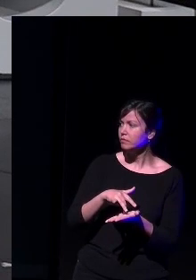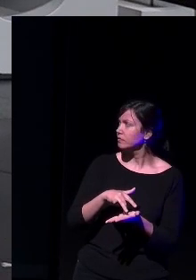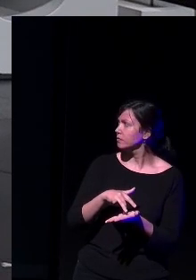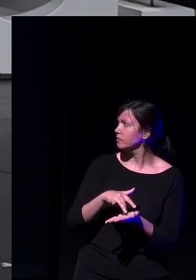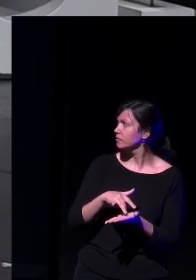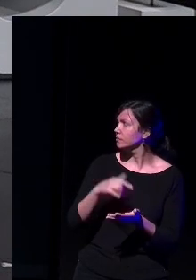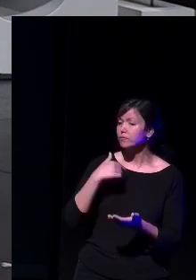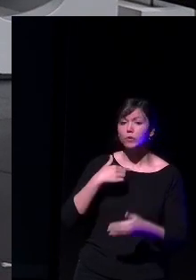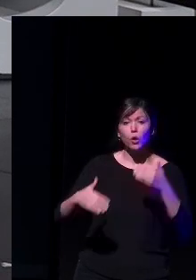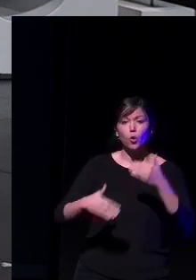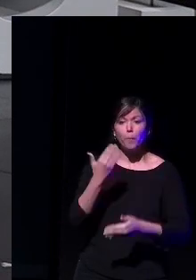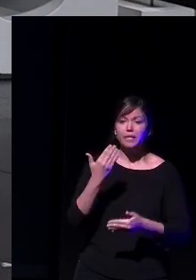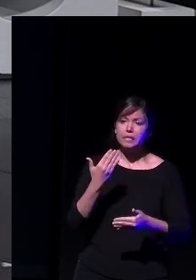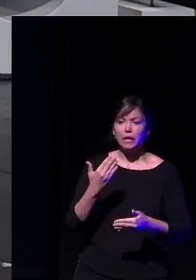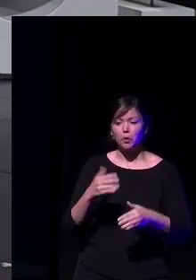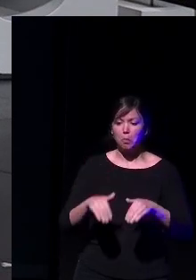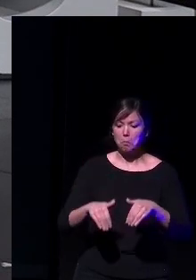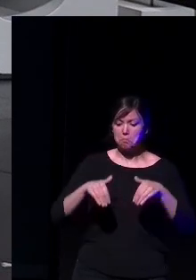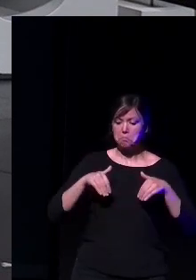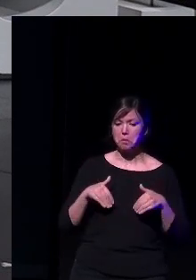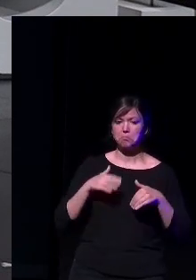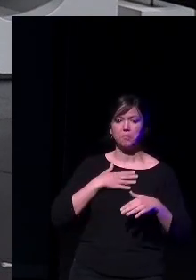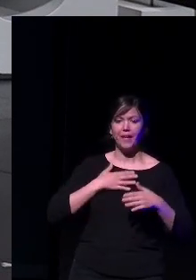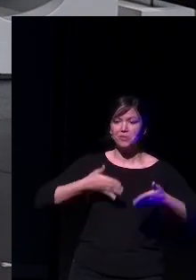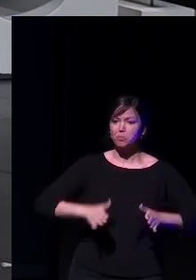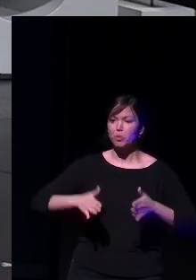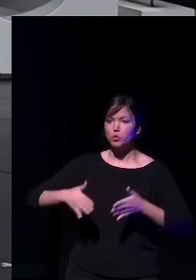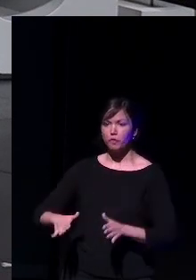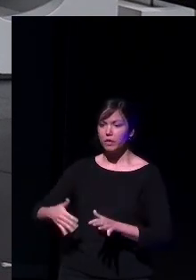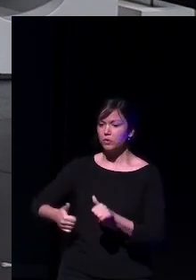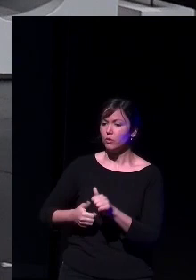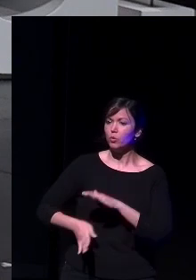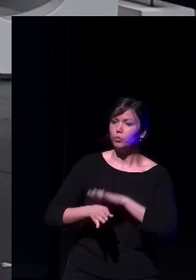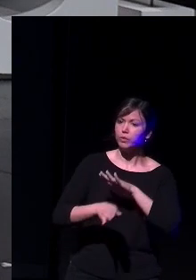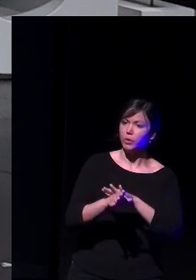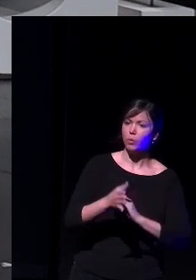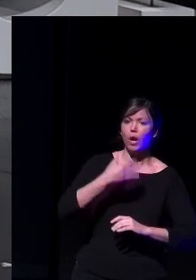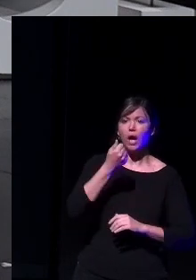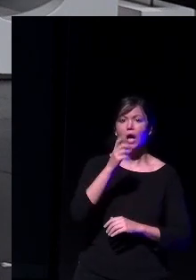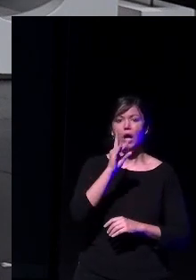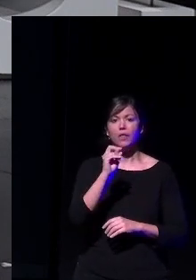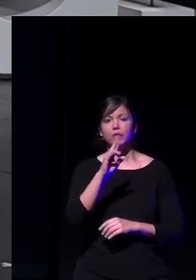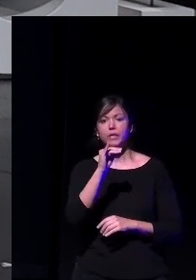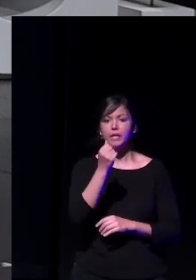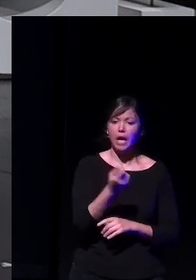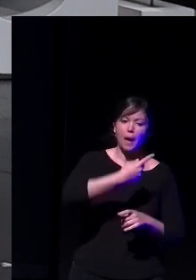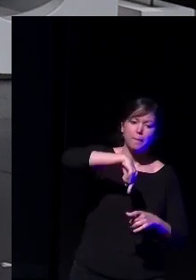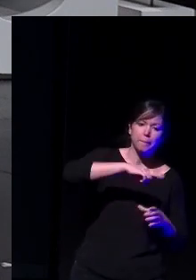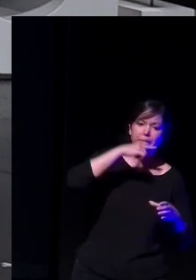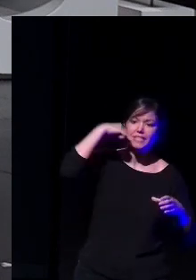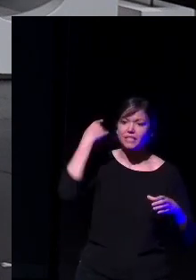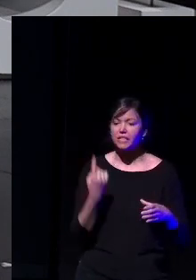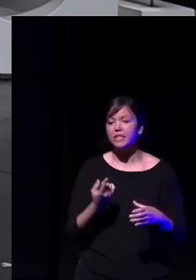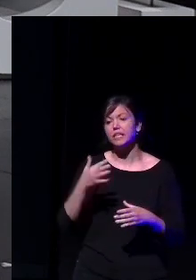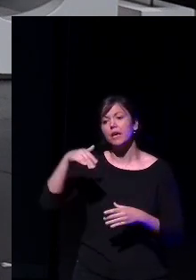en què em tinc que començar a apartar. Me segueixen els meus fills, l'Adrià a la pastisseria i en Martí ara el tinc